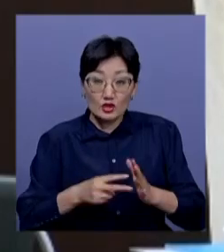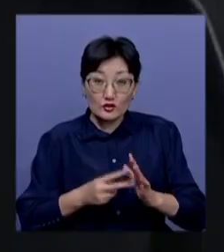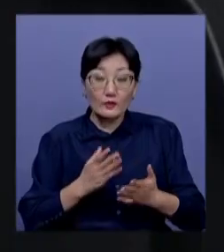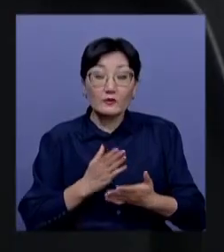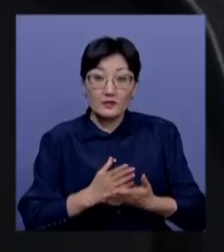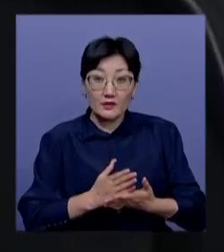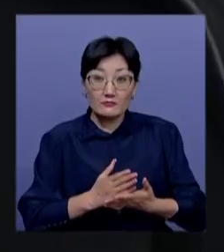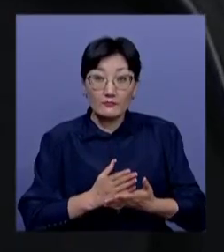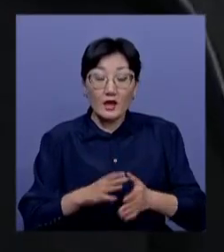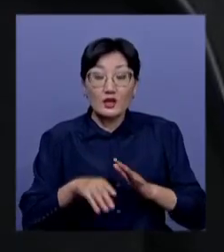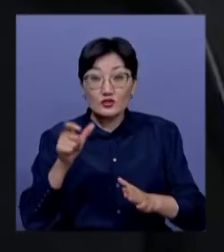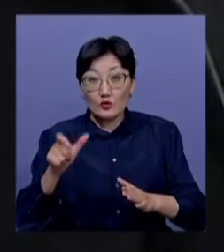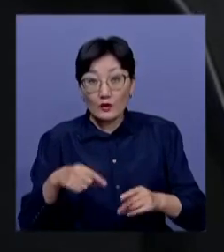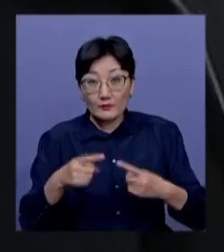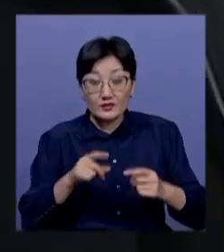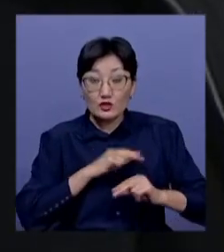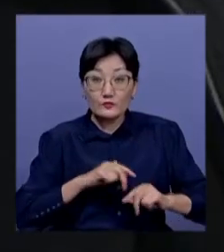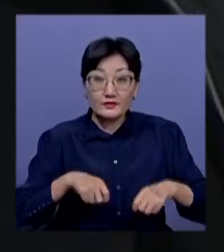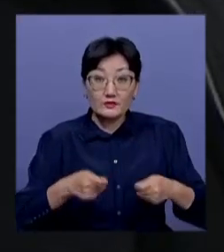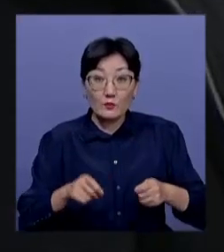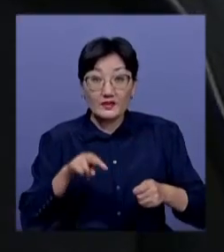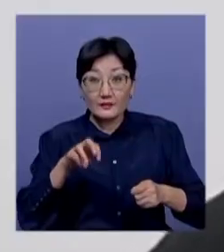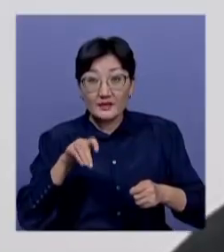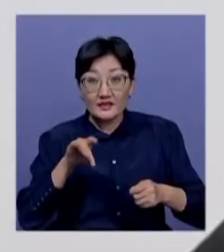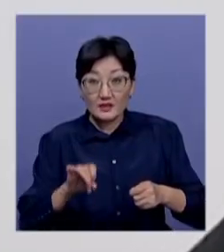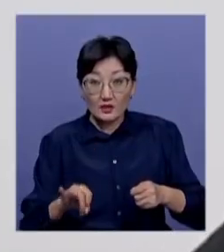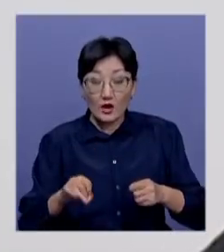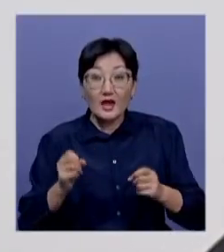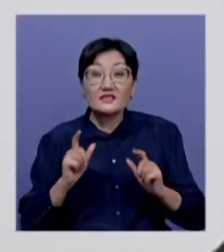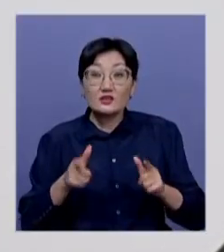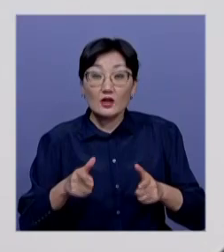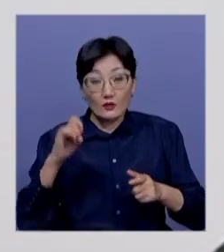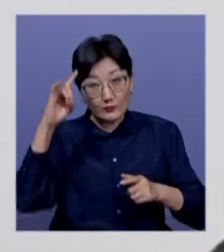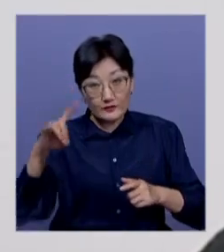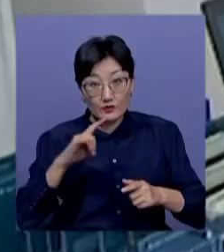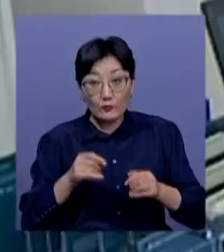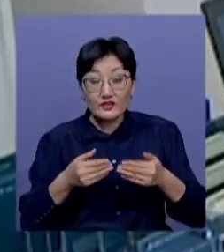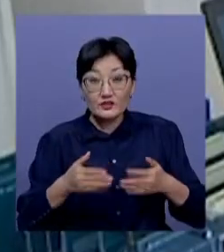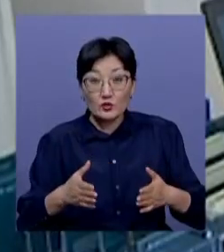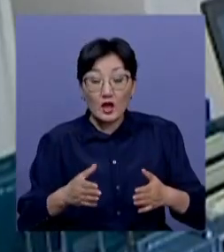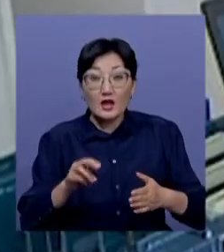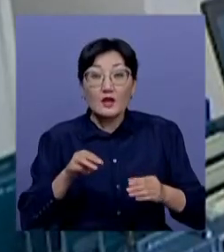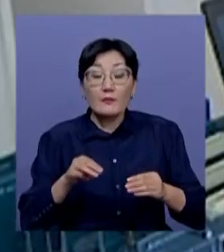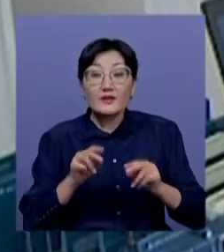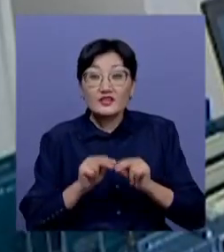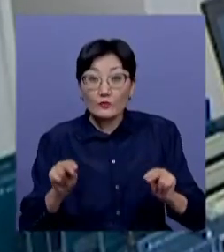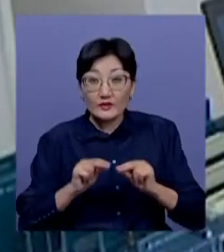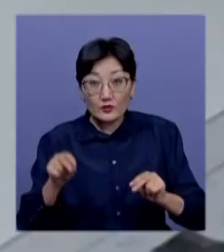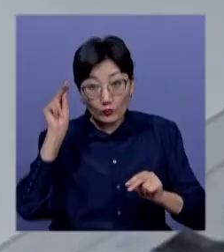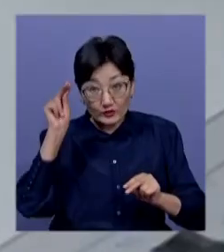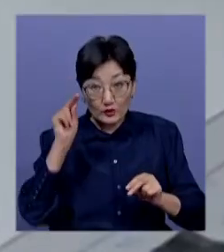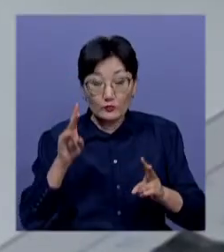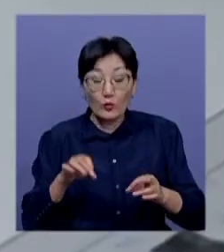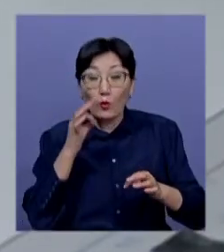ма? Сенатордың сөзімен жұмыс беруші Дмитрий Ганьбада келісіп отыр. Қазақстандық түлектер теориялық тұрғыдан білім